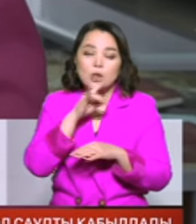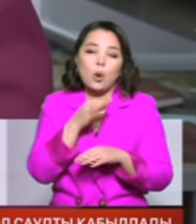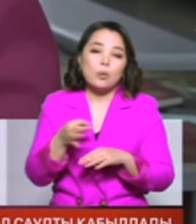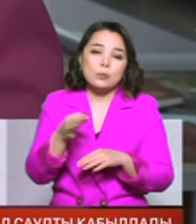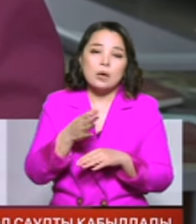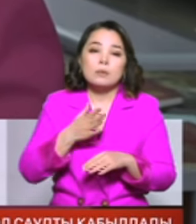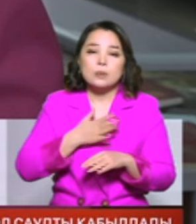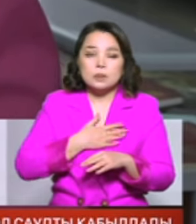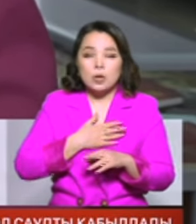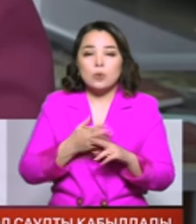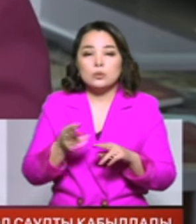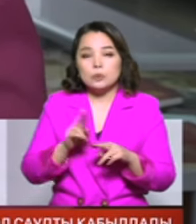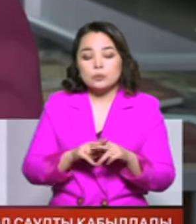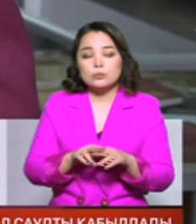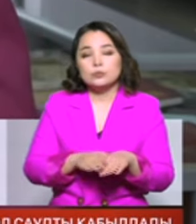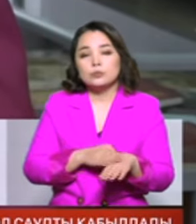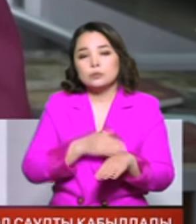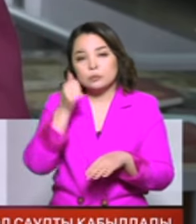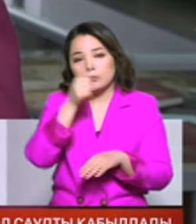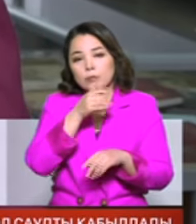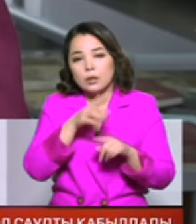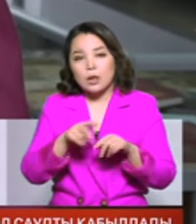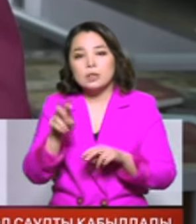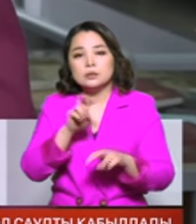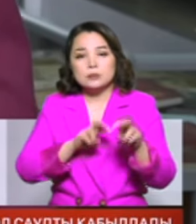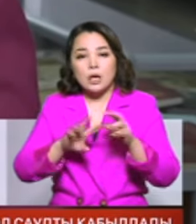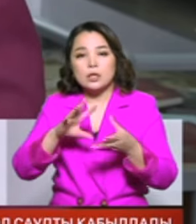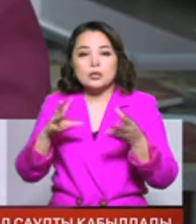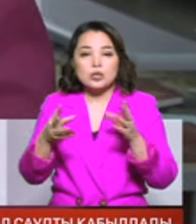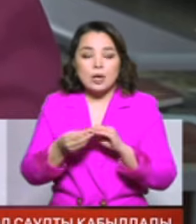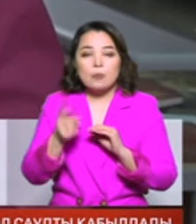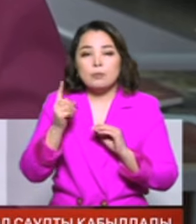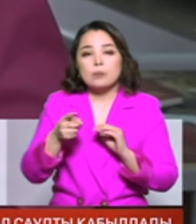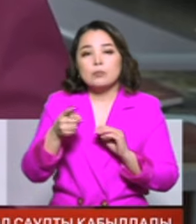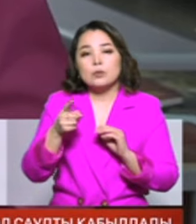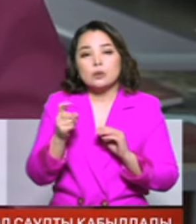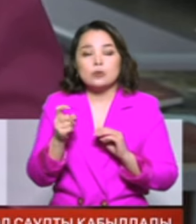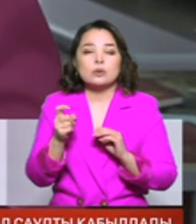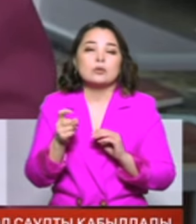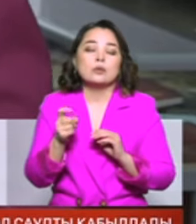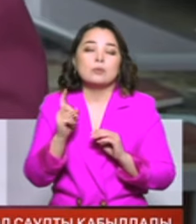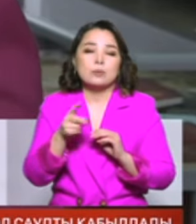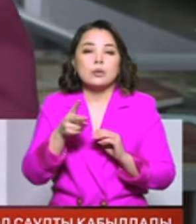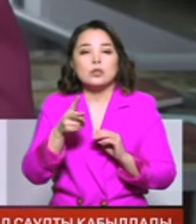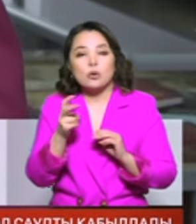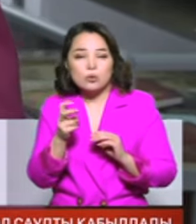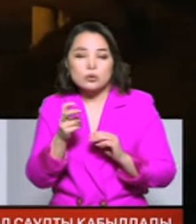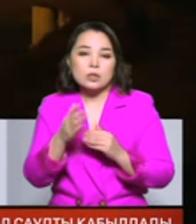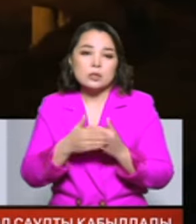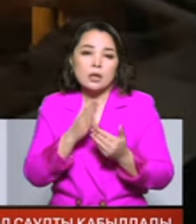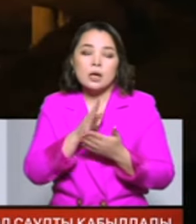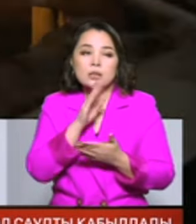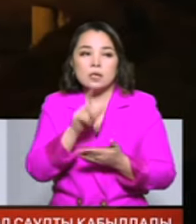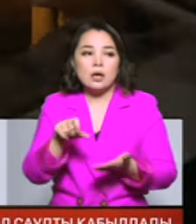бойынша менің ұзақ жылдар бойғы ізденісім нәтижесінде 1000-1200 шамасында қыз келіншектер